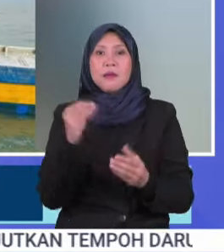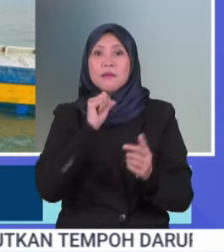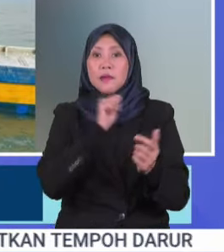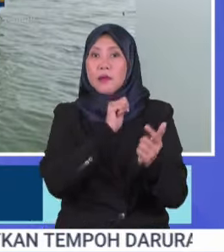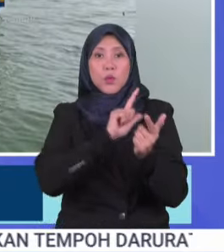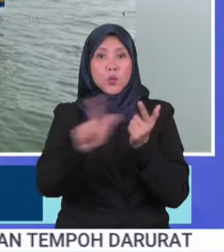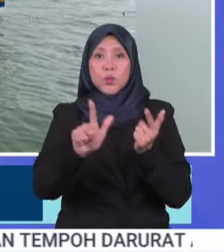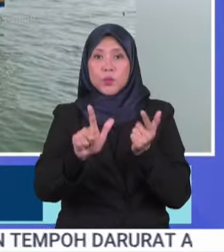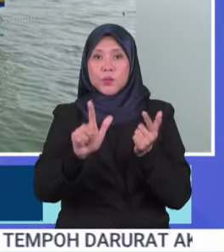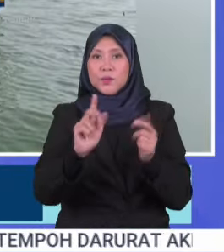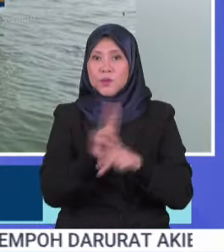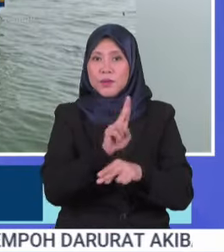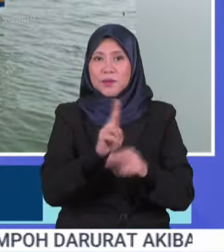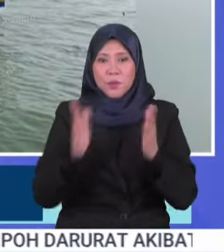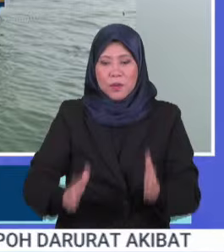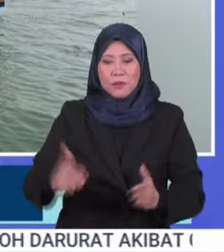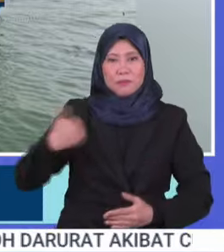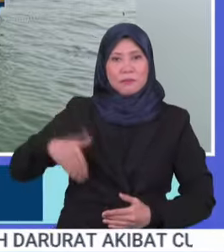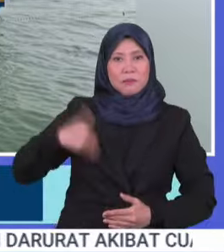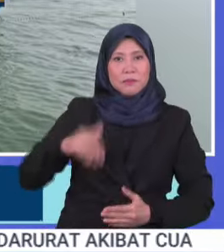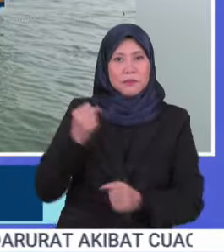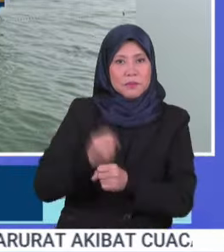kebenaran menggunakan kru warga asing.